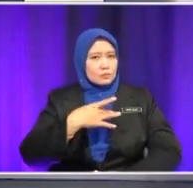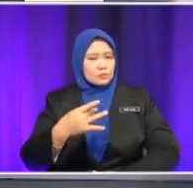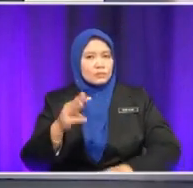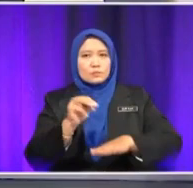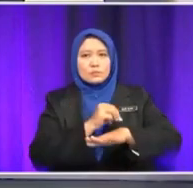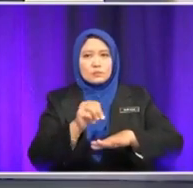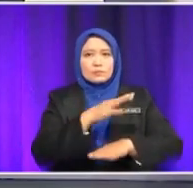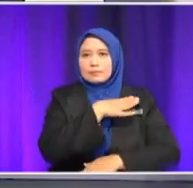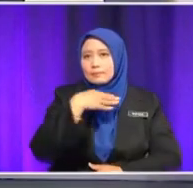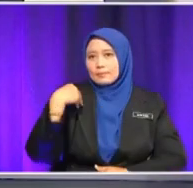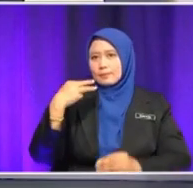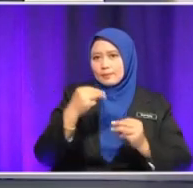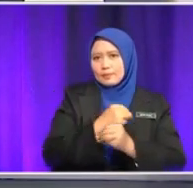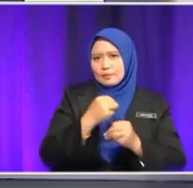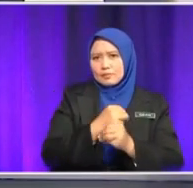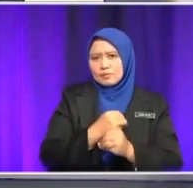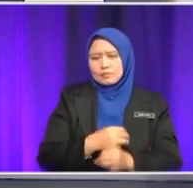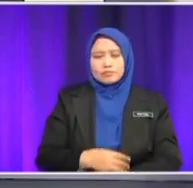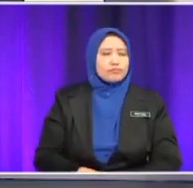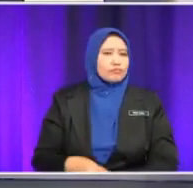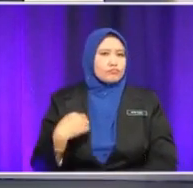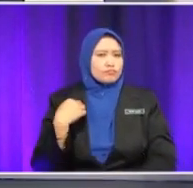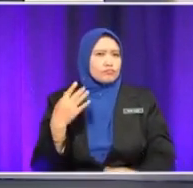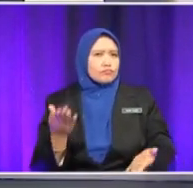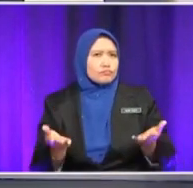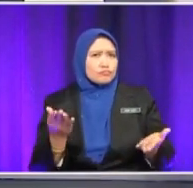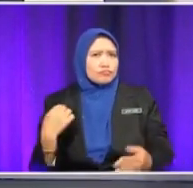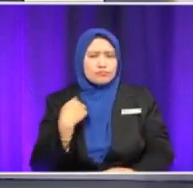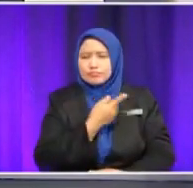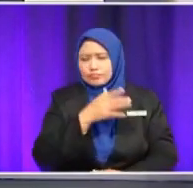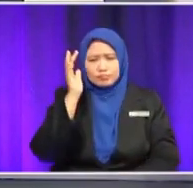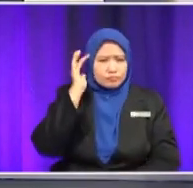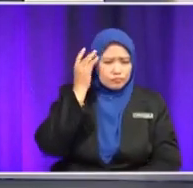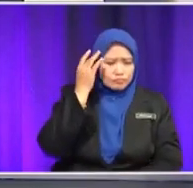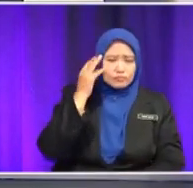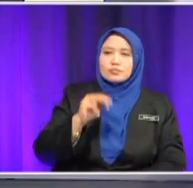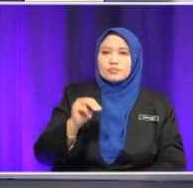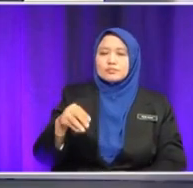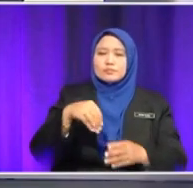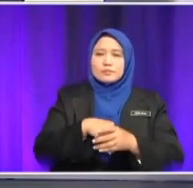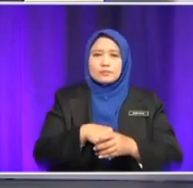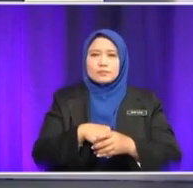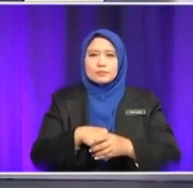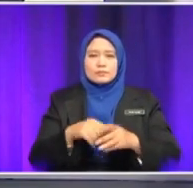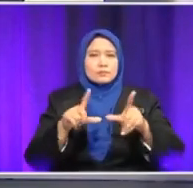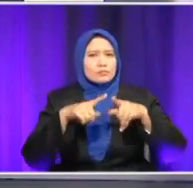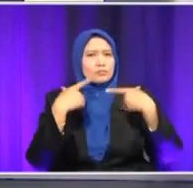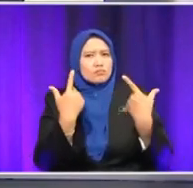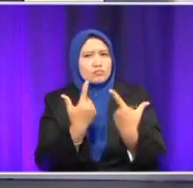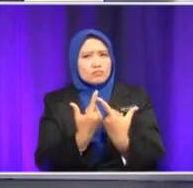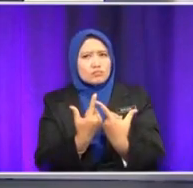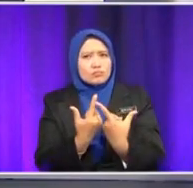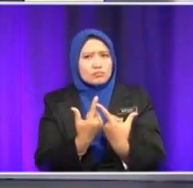di dalam kelas karena dia mereka ada bakat-bakat arti sendiri Tapi saya di satu soal